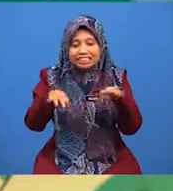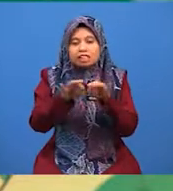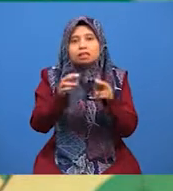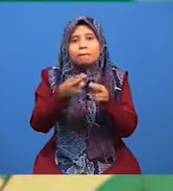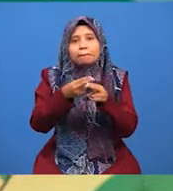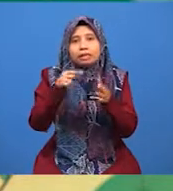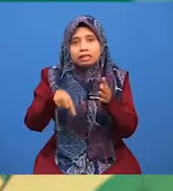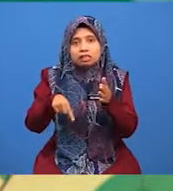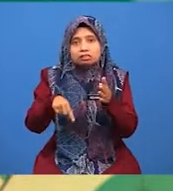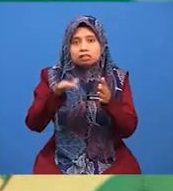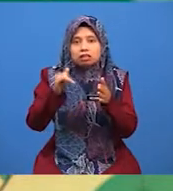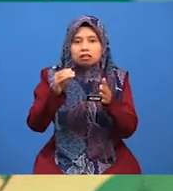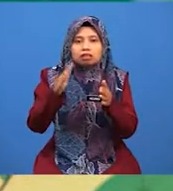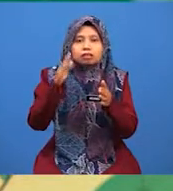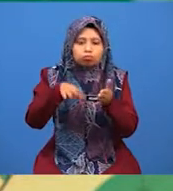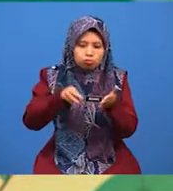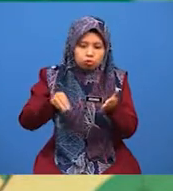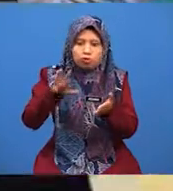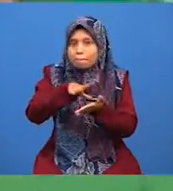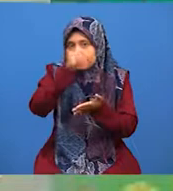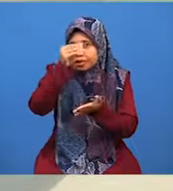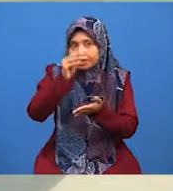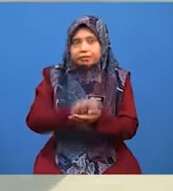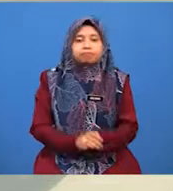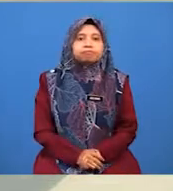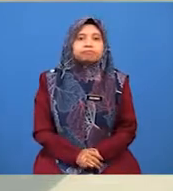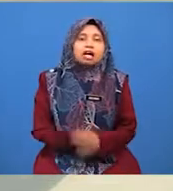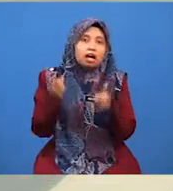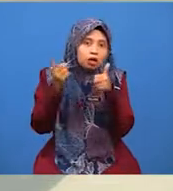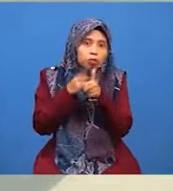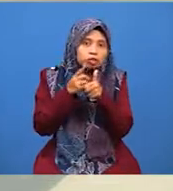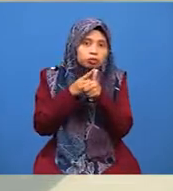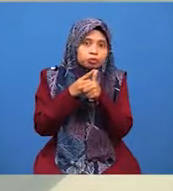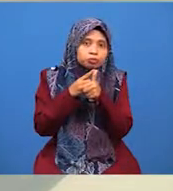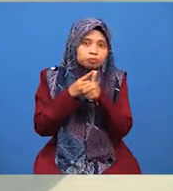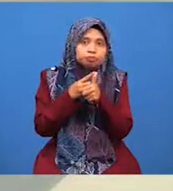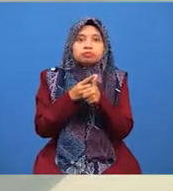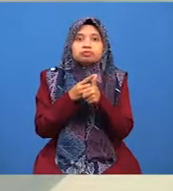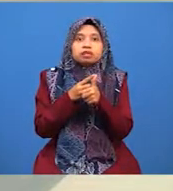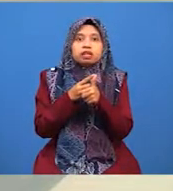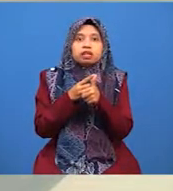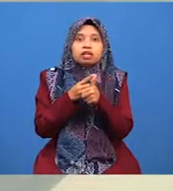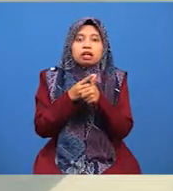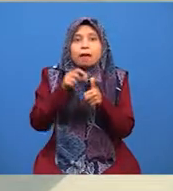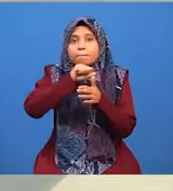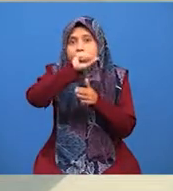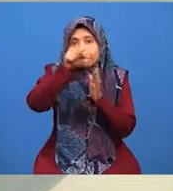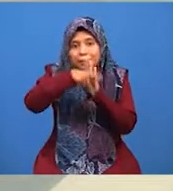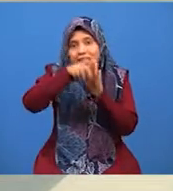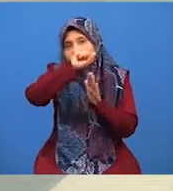yang akan murid-murid pelajari. Yang pertama ialah